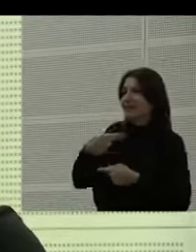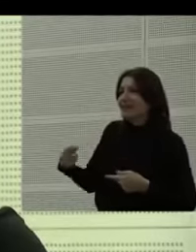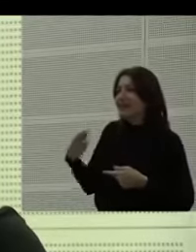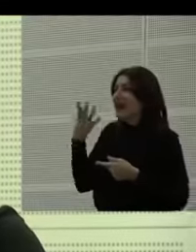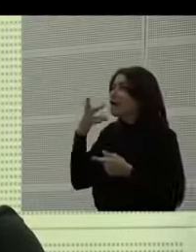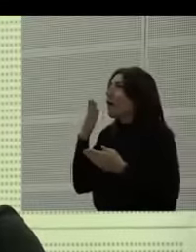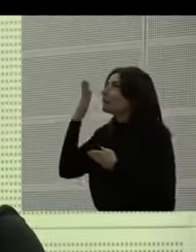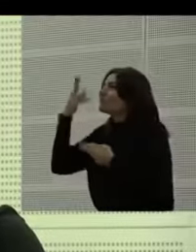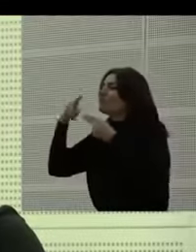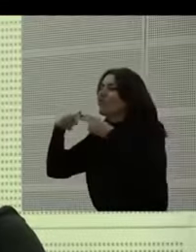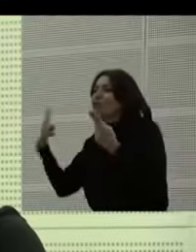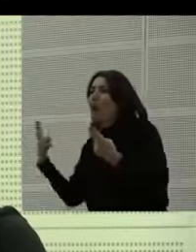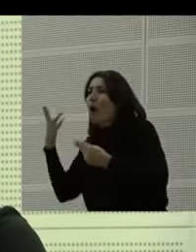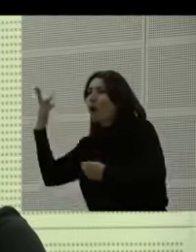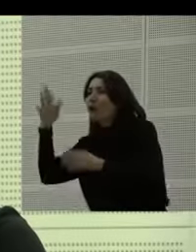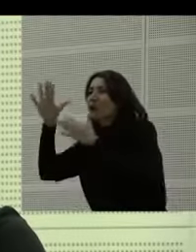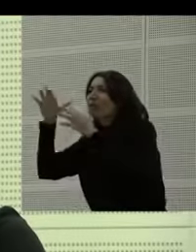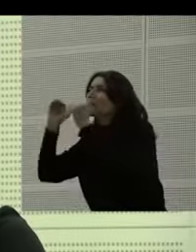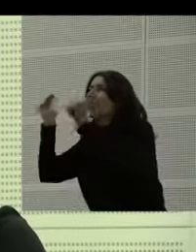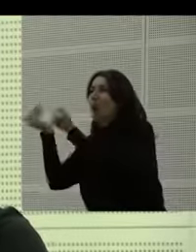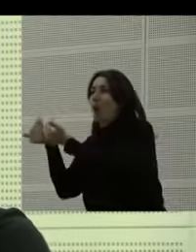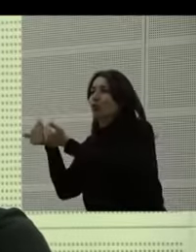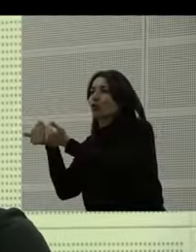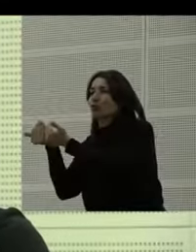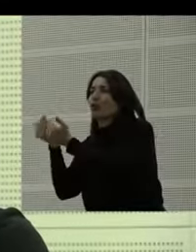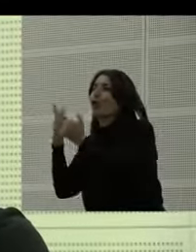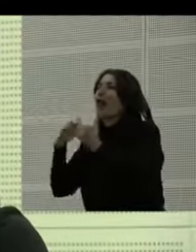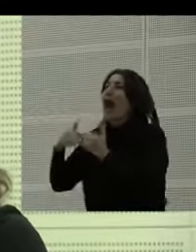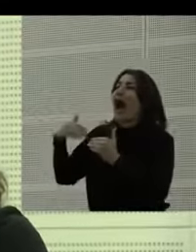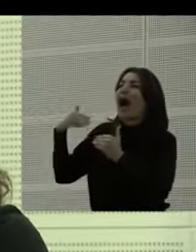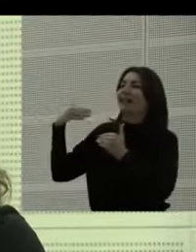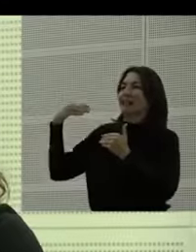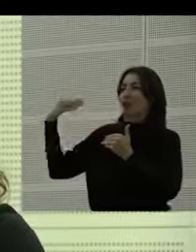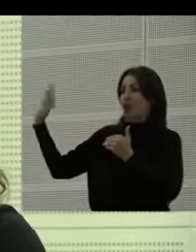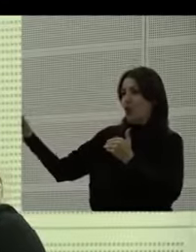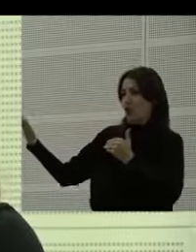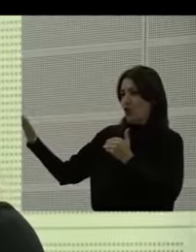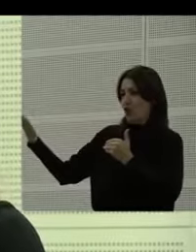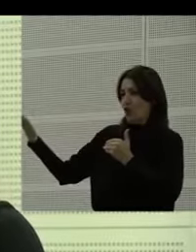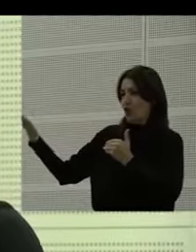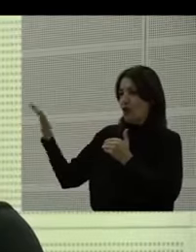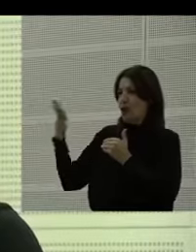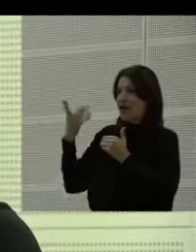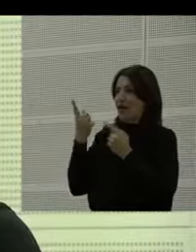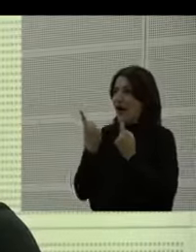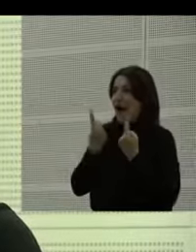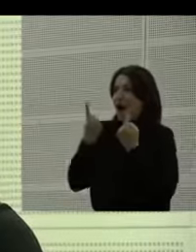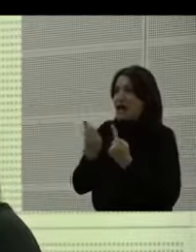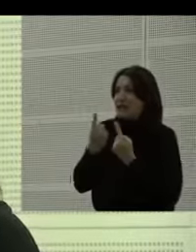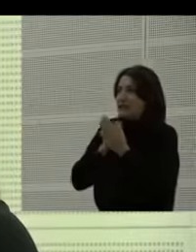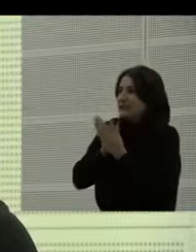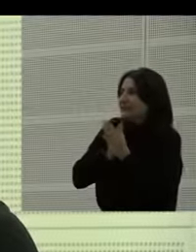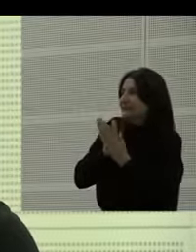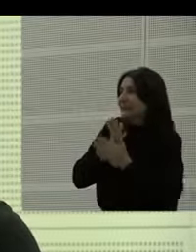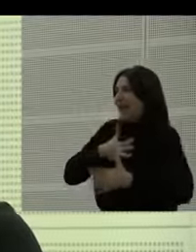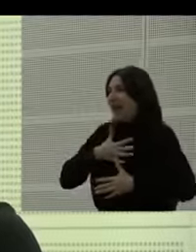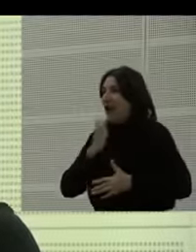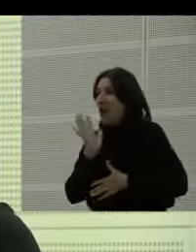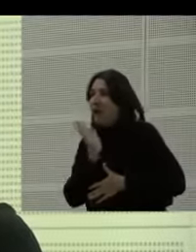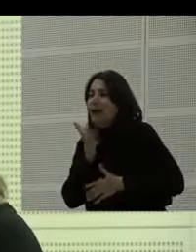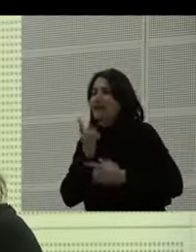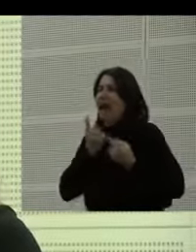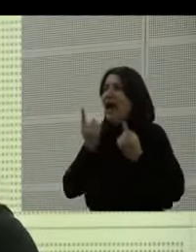c'è in quell'altro mondo, di essere altrove, e non vede l'ora di avere 15 anni. Man mano che le